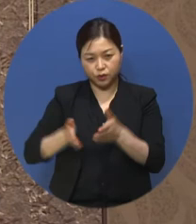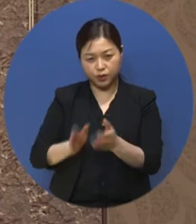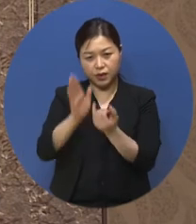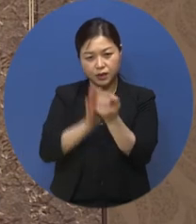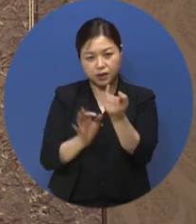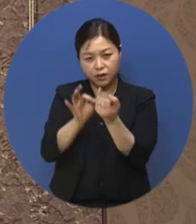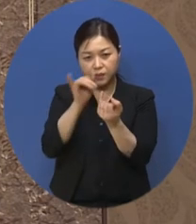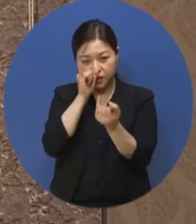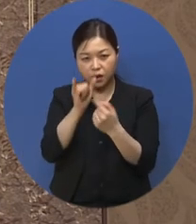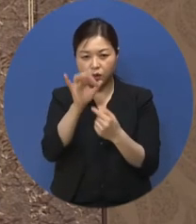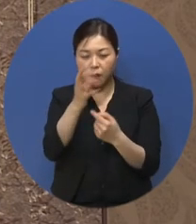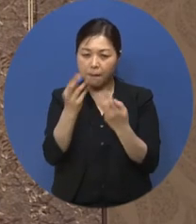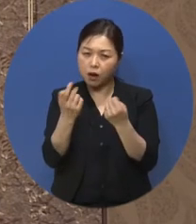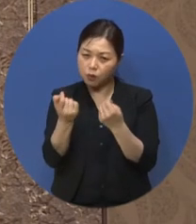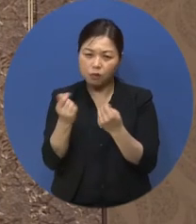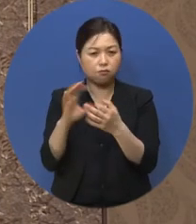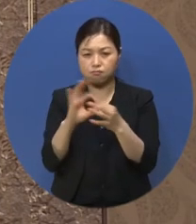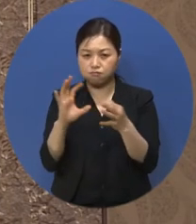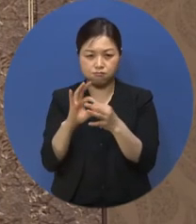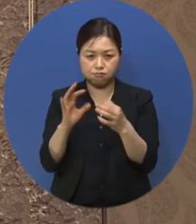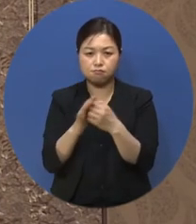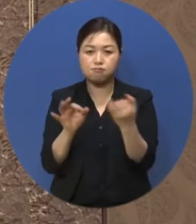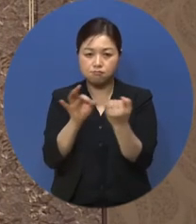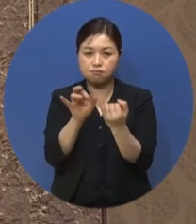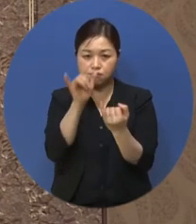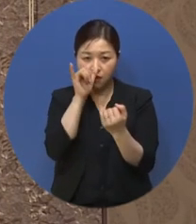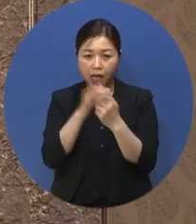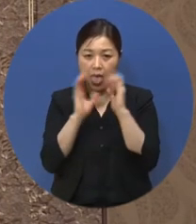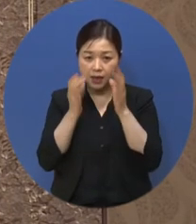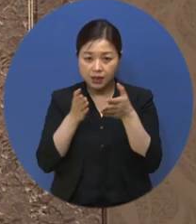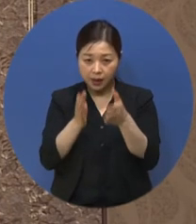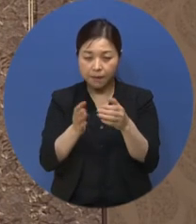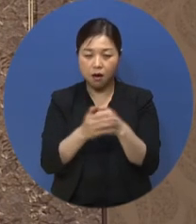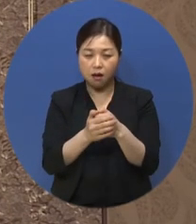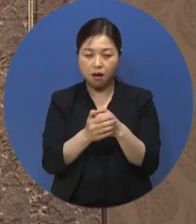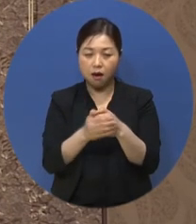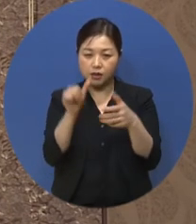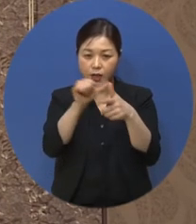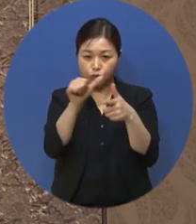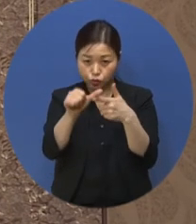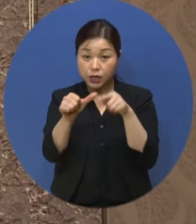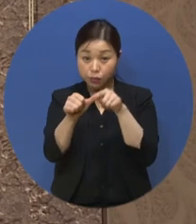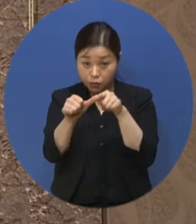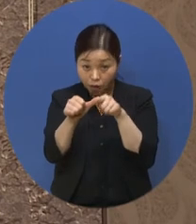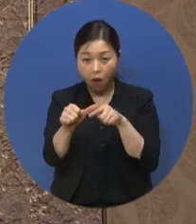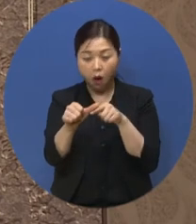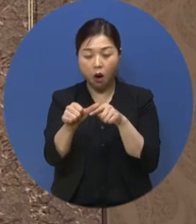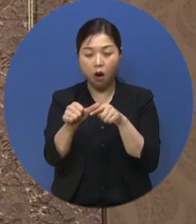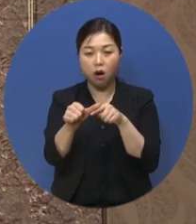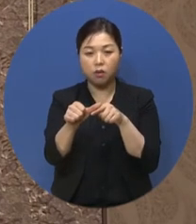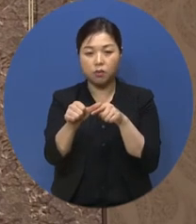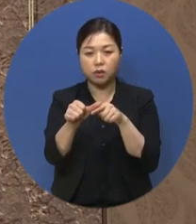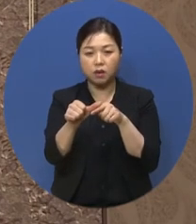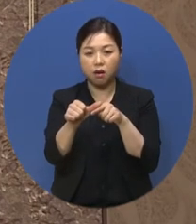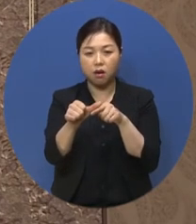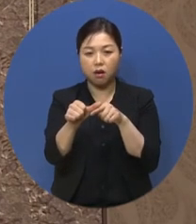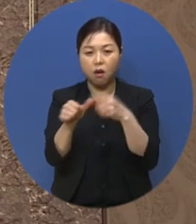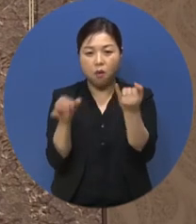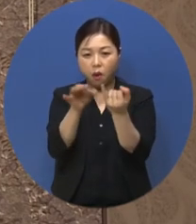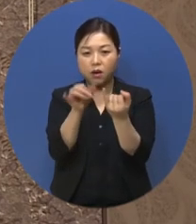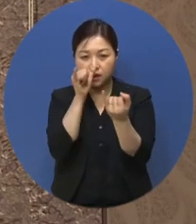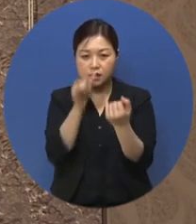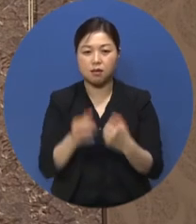금액이 많고 적고를 떠나서 예. 일단 애를 낳으면 둘째부터는 출산 장려금을 주니까. 누구에게나.